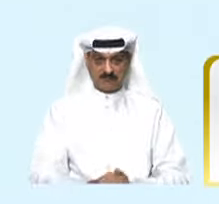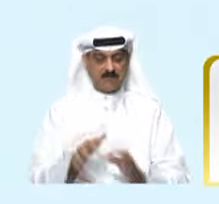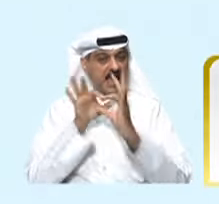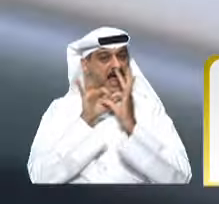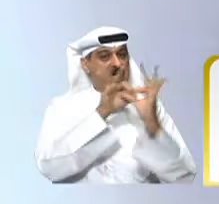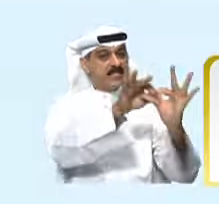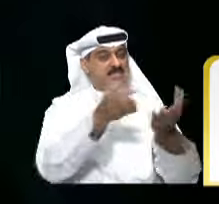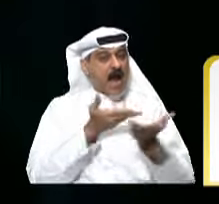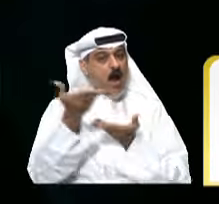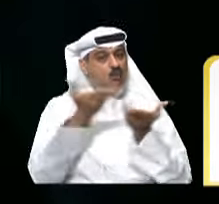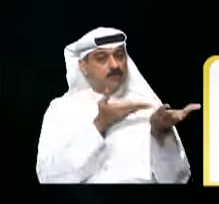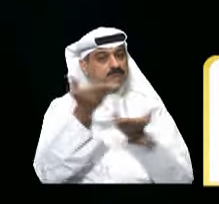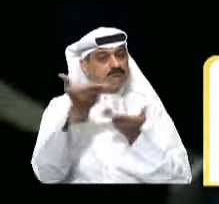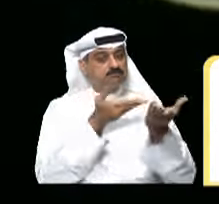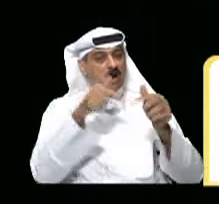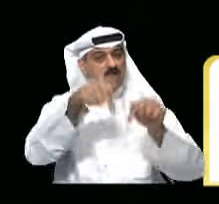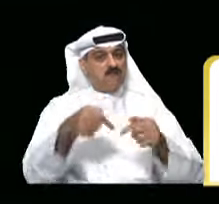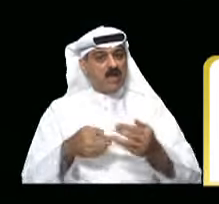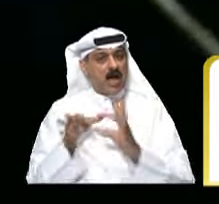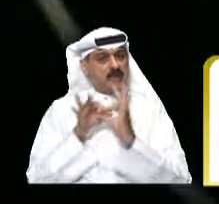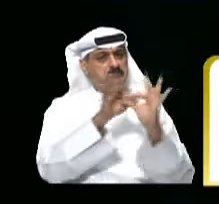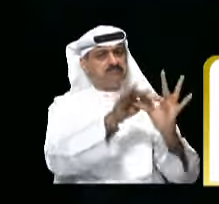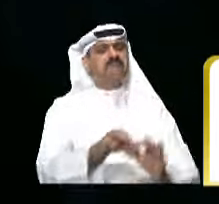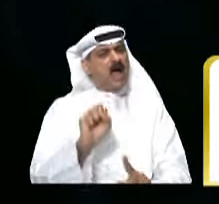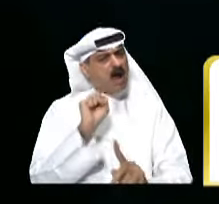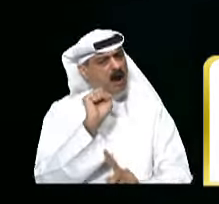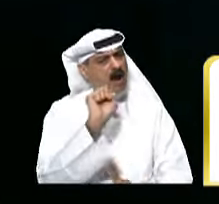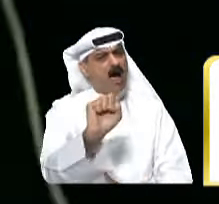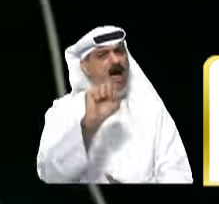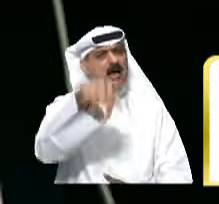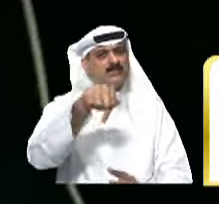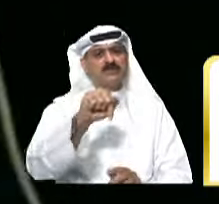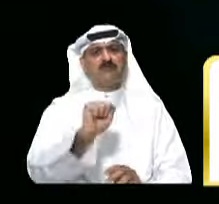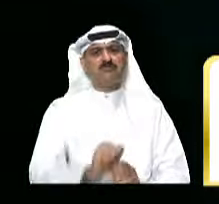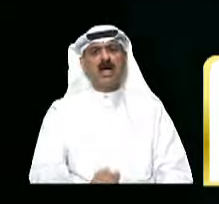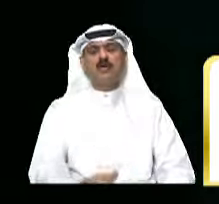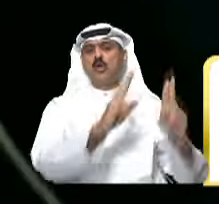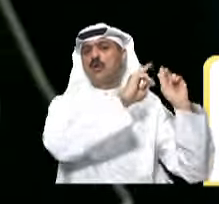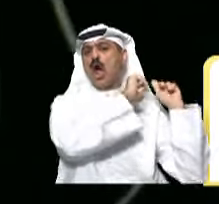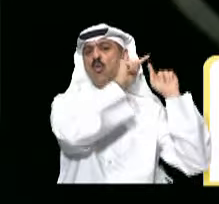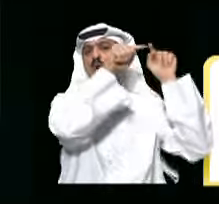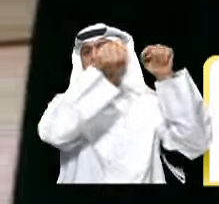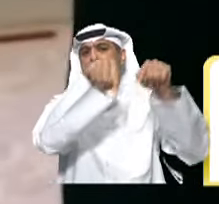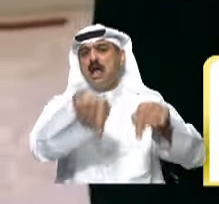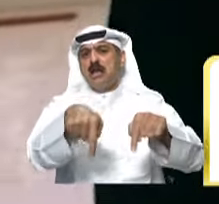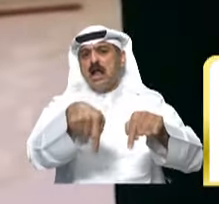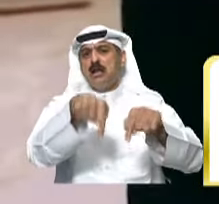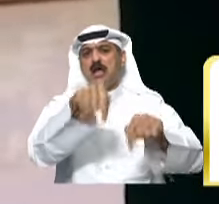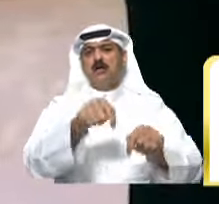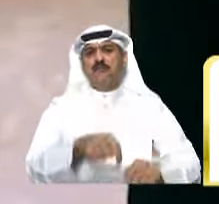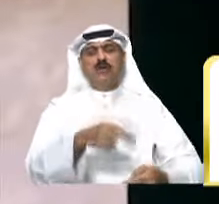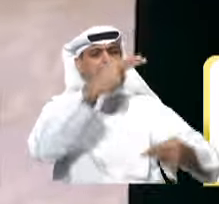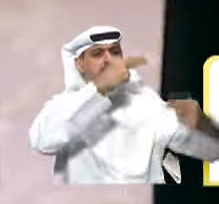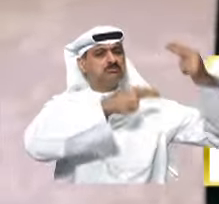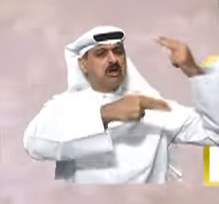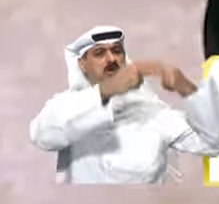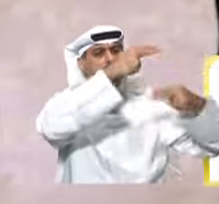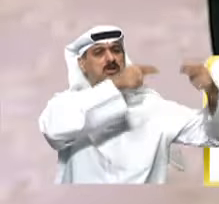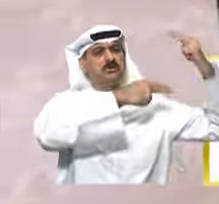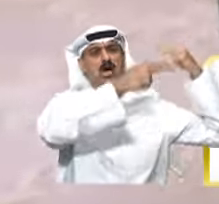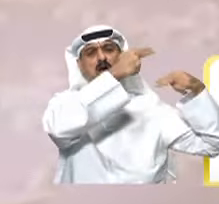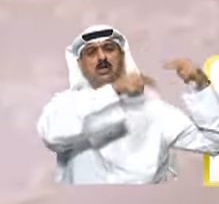الأردنية الكويتية تتسم بخصوصية ساهم في رسمها الكثير من المعطيات التاريخية والسياسية